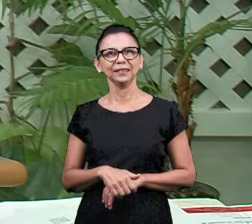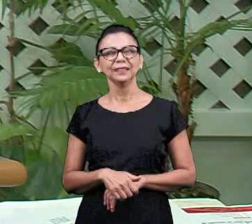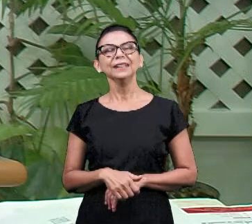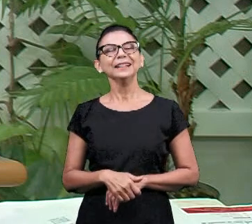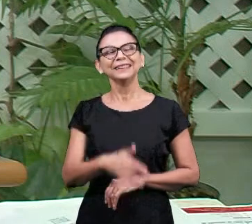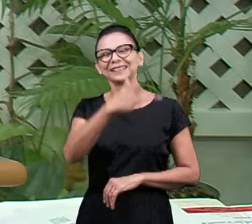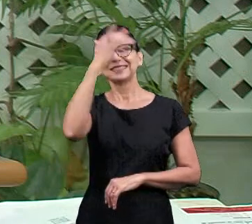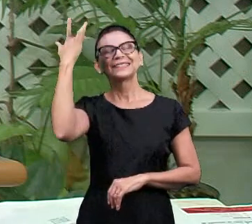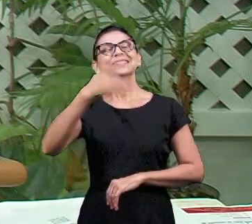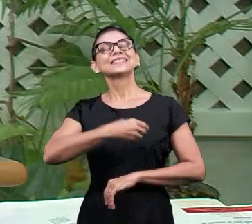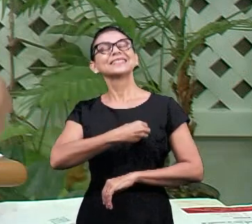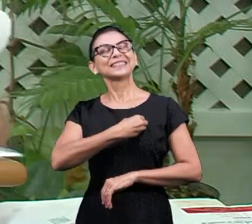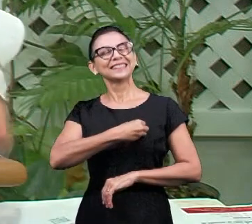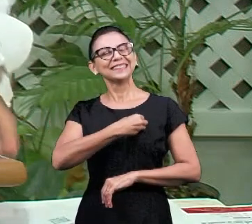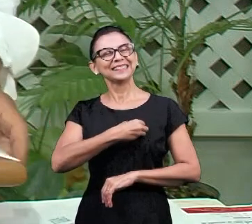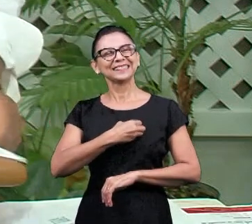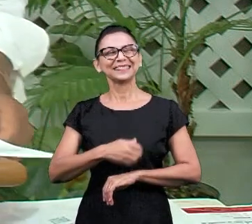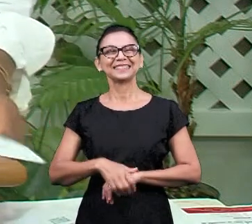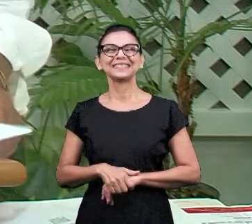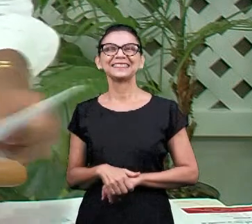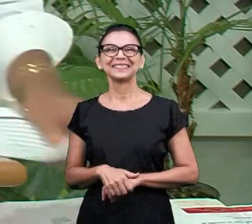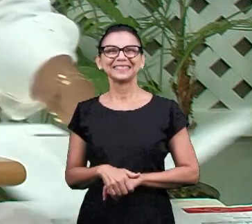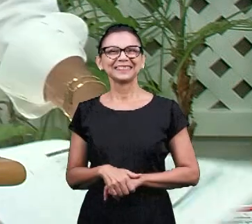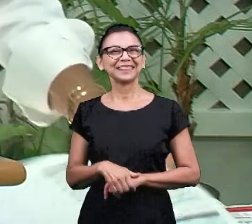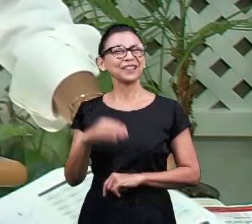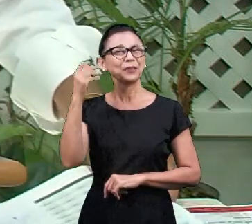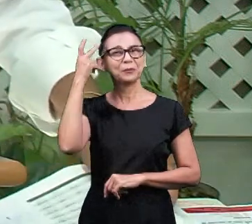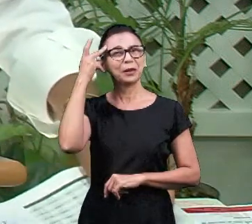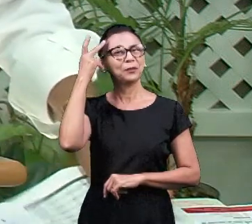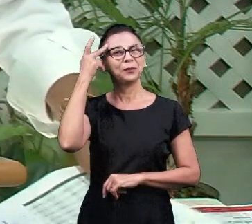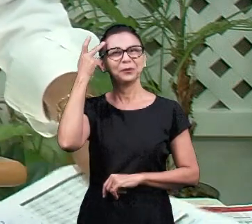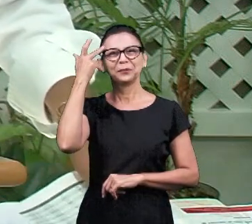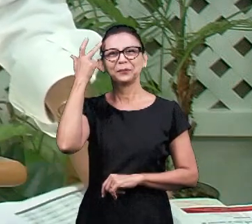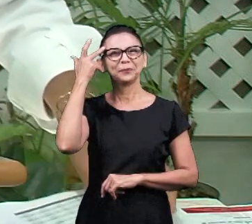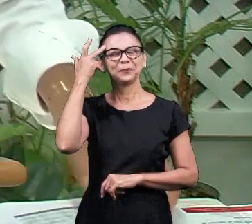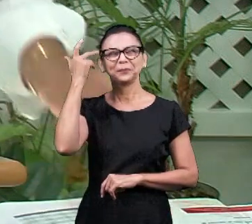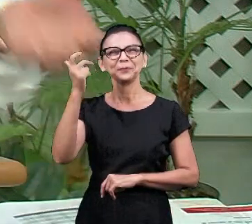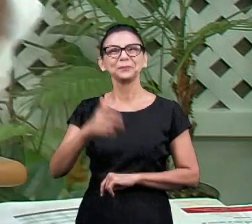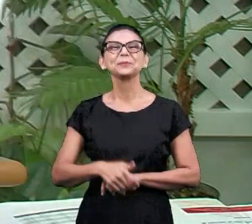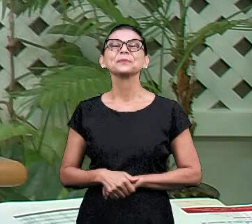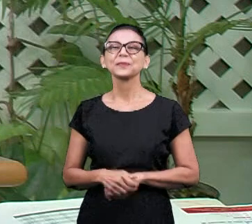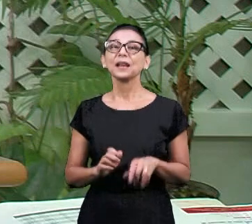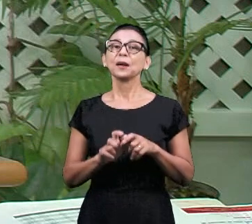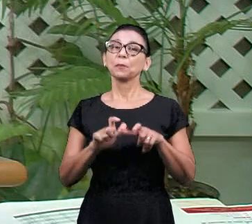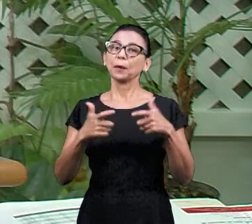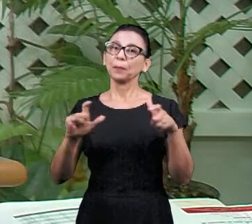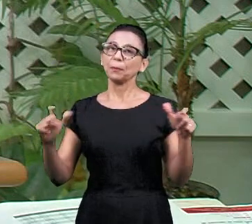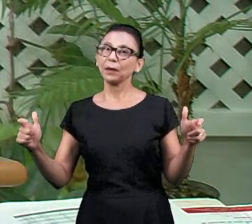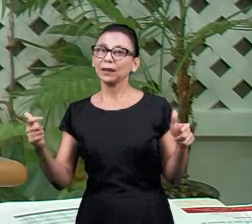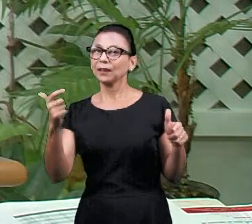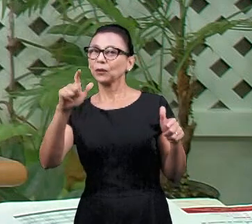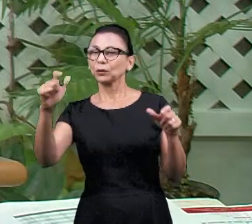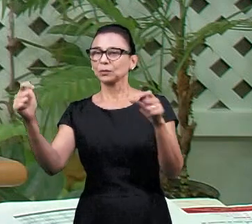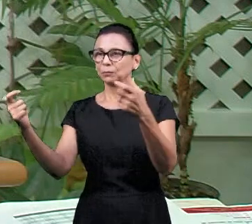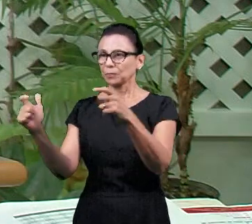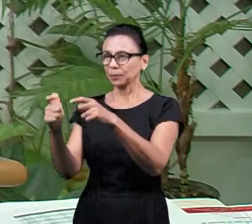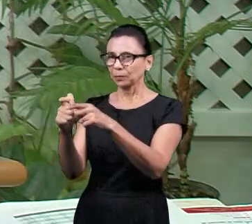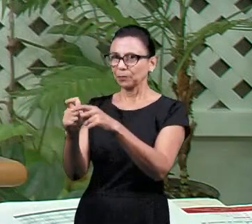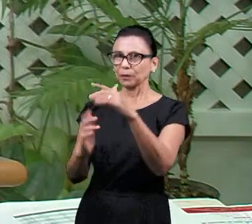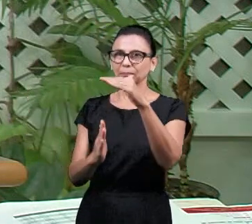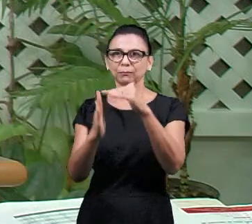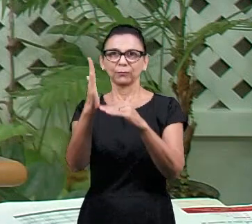participants dans des divers États. Ça, c'est naturel, c'est normal. Un groupe, des fois, grandit plus, d'autres